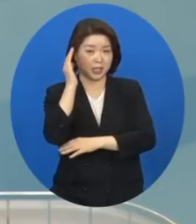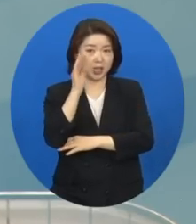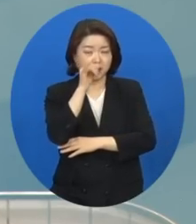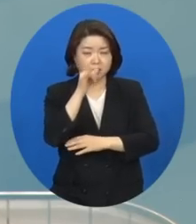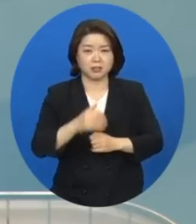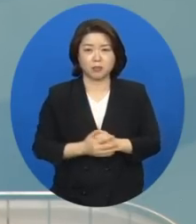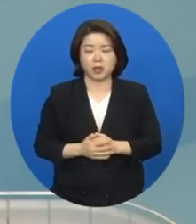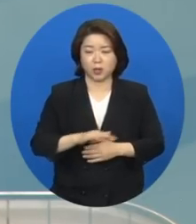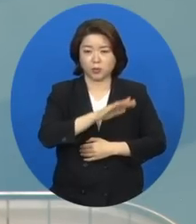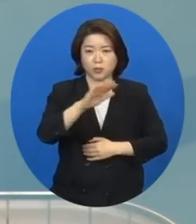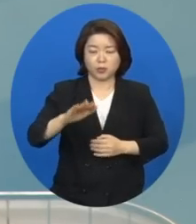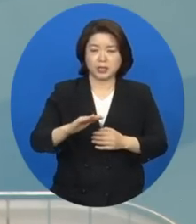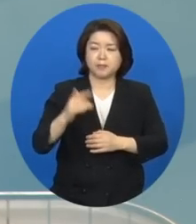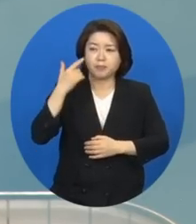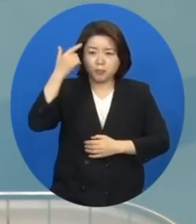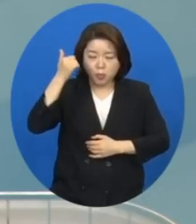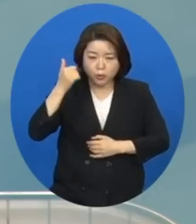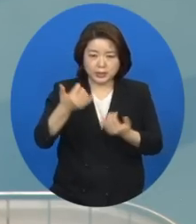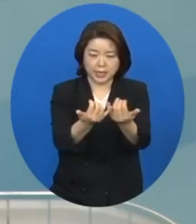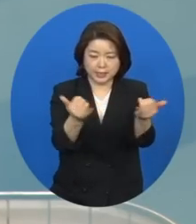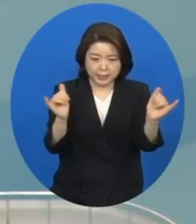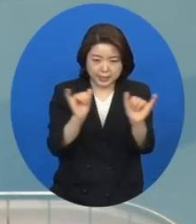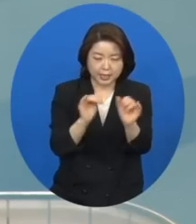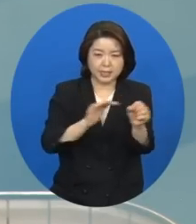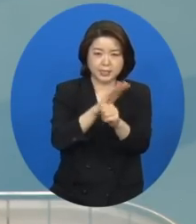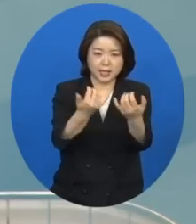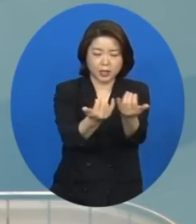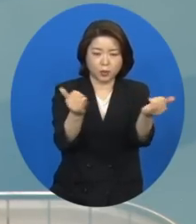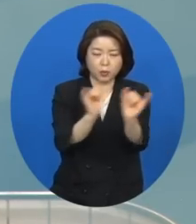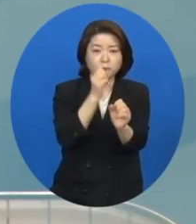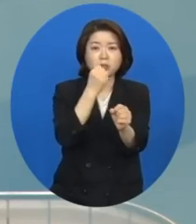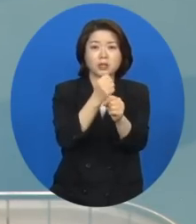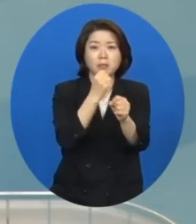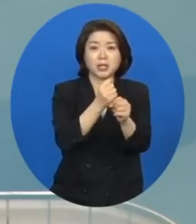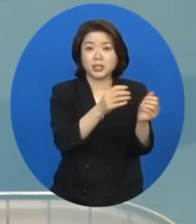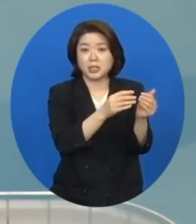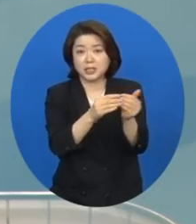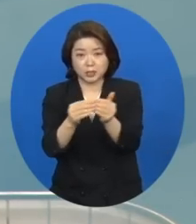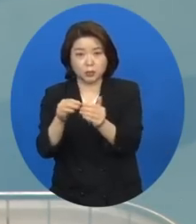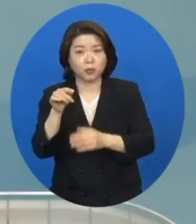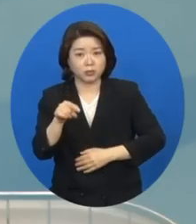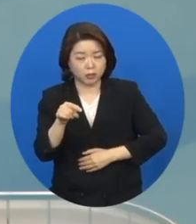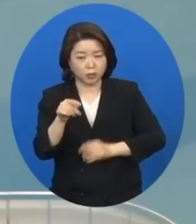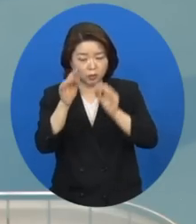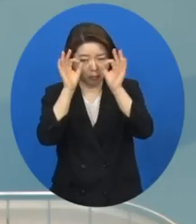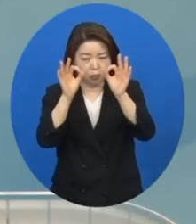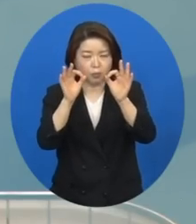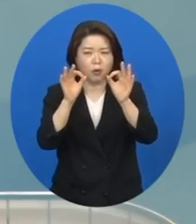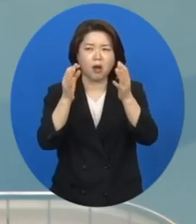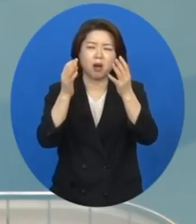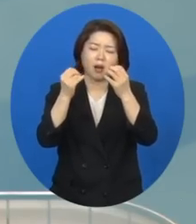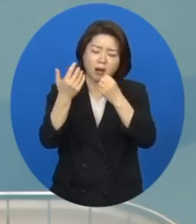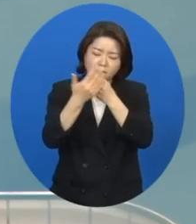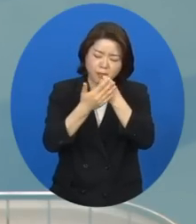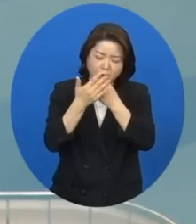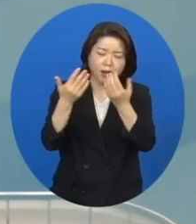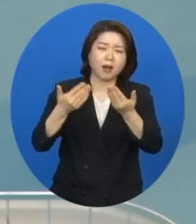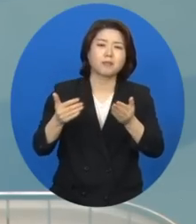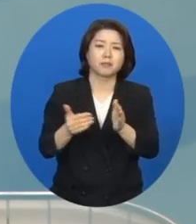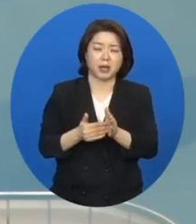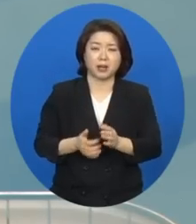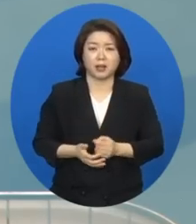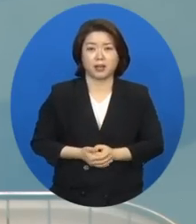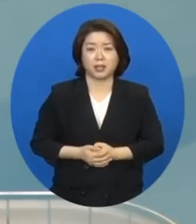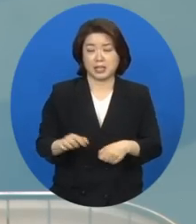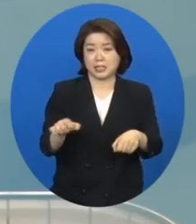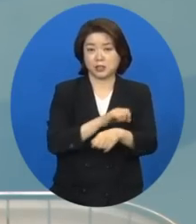사역자 공동체를 사랑의 공동체로 이끄시는 주님의 인도하심에 제가 참 많은 은혜를 받았습니다.